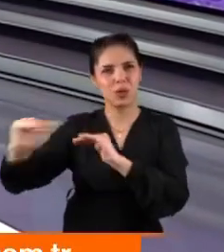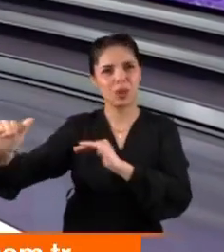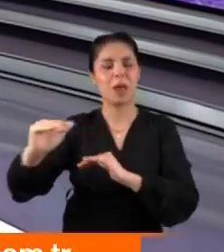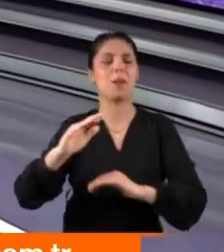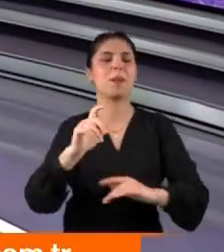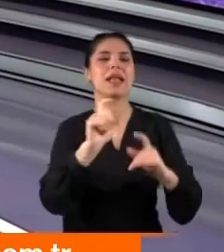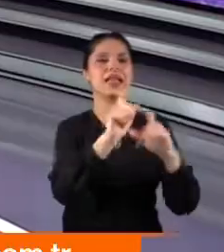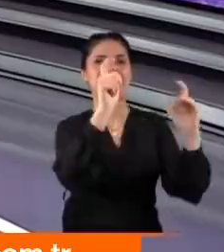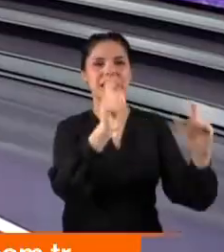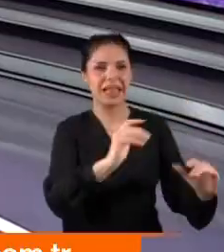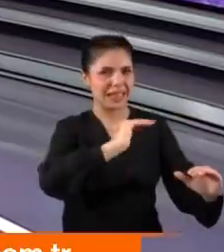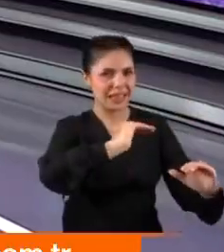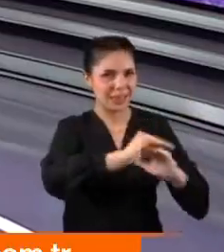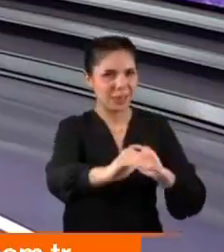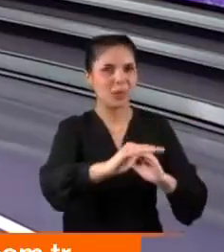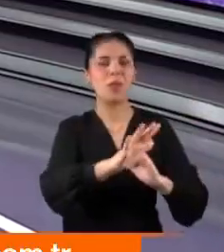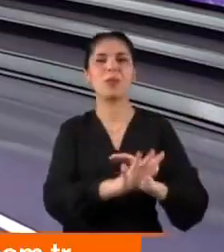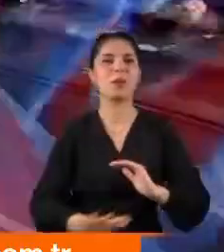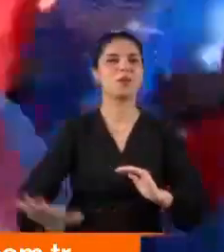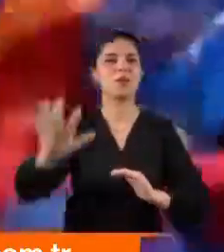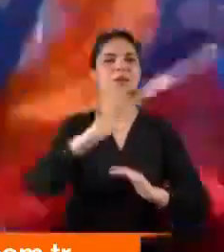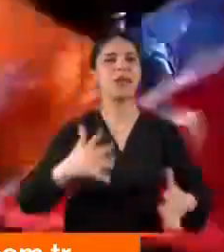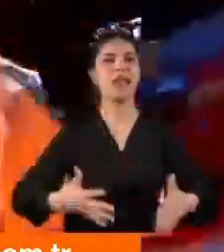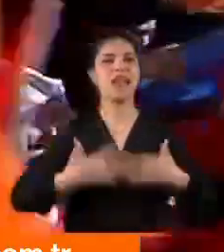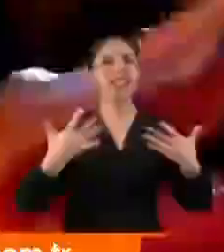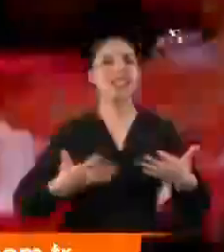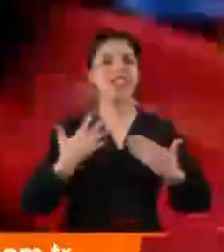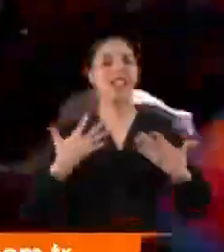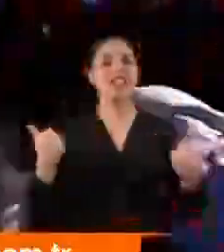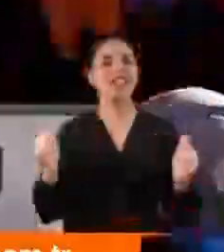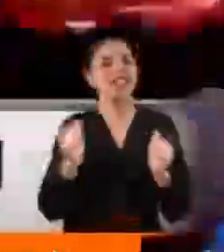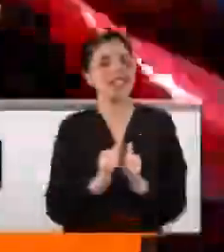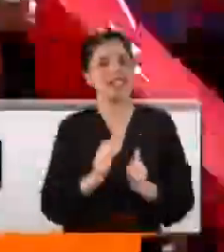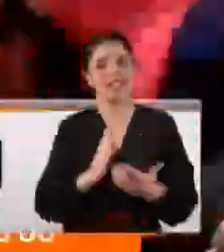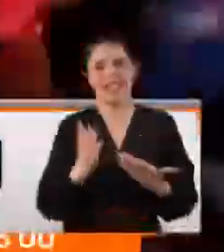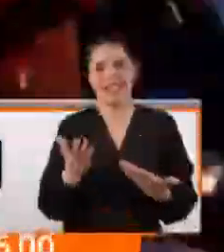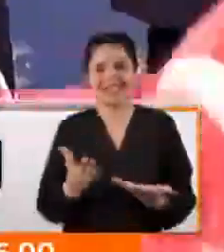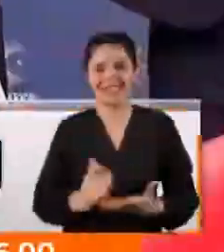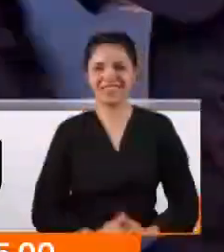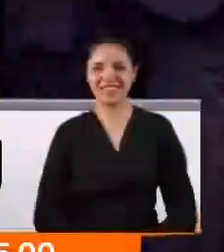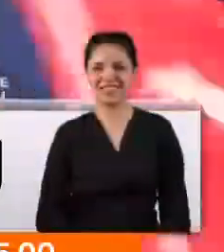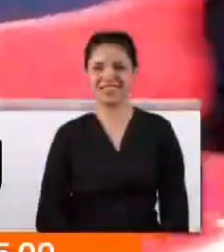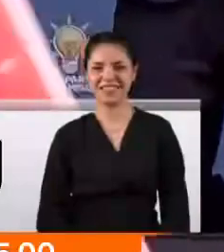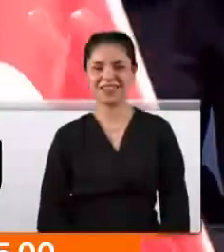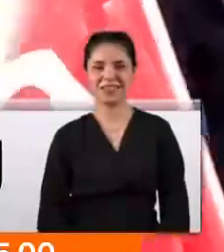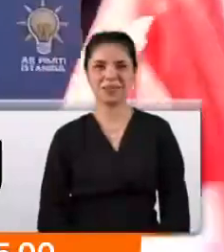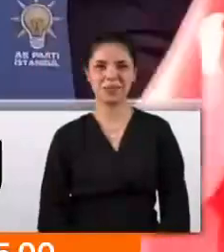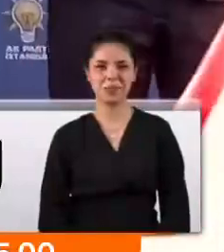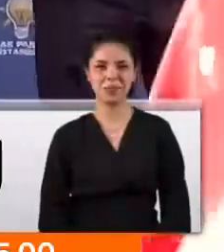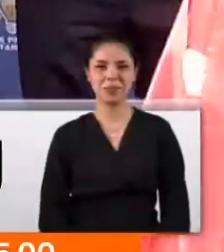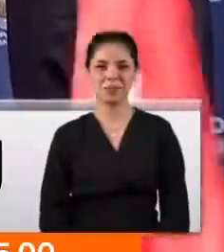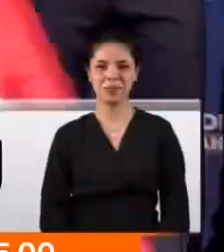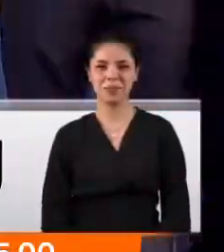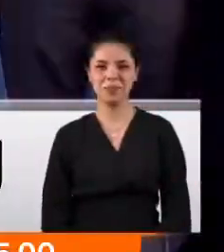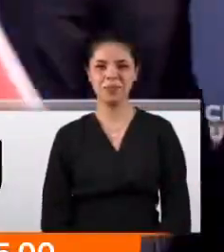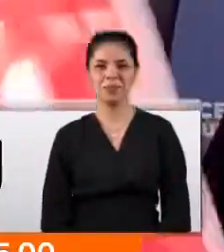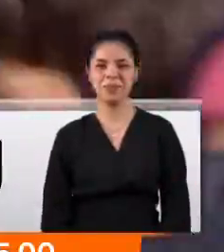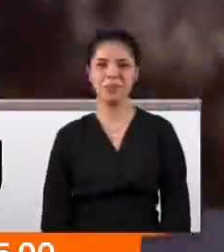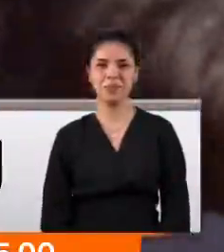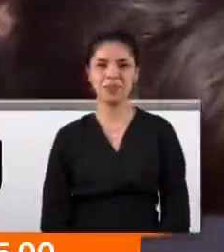Sancaktepe'lilerin coşkusu hiç dinmedi. Göz bebeğisin, sen Allah'ın bizlere